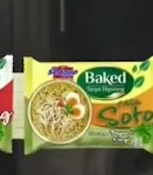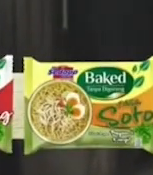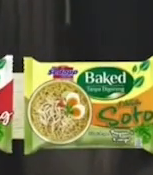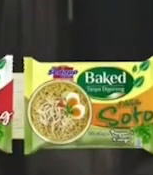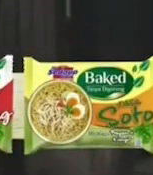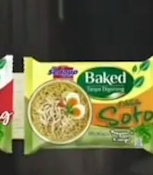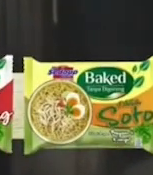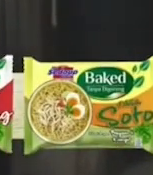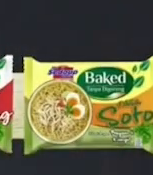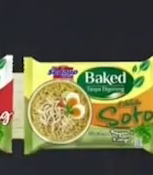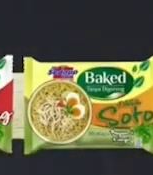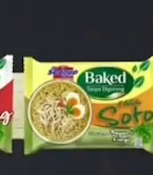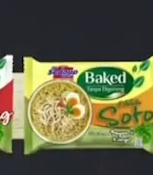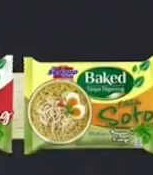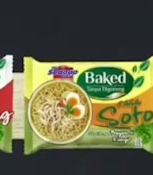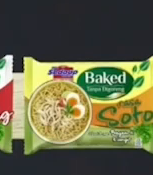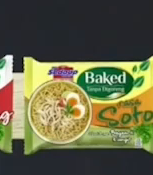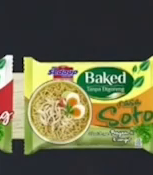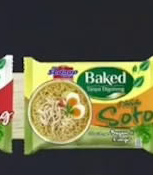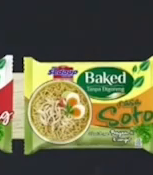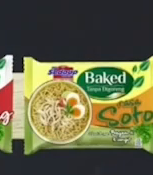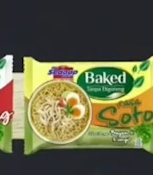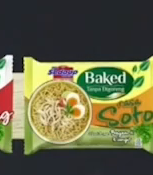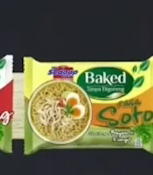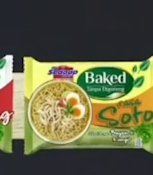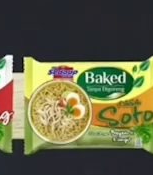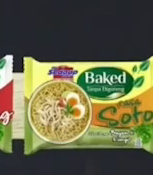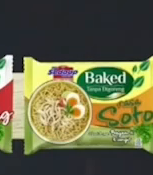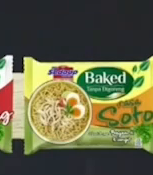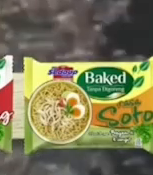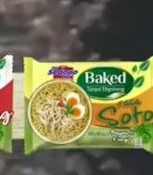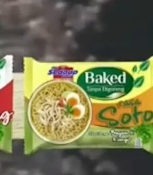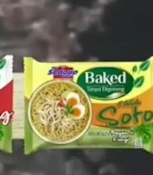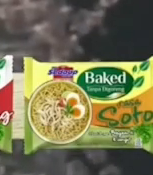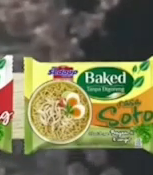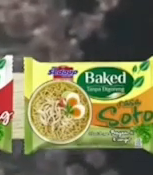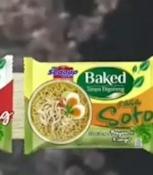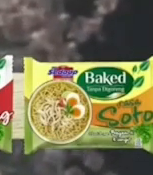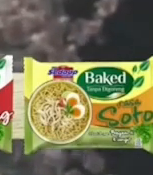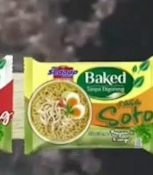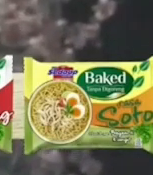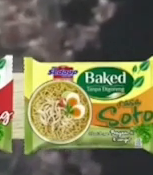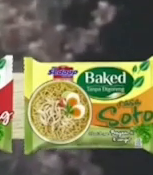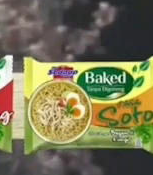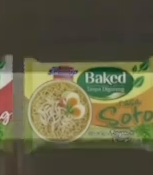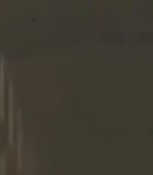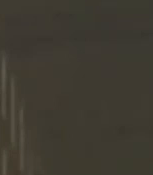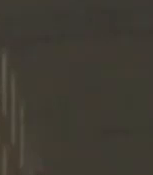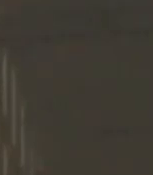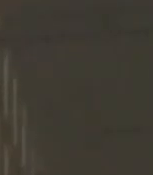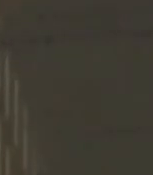oleh ibu DE yang telah berusia lanjut usia. Rumah orang tua DE diketahui dari alamat yang tertera